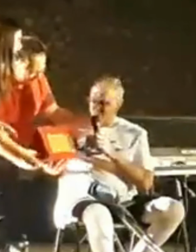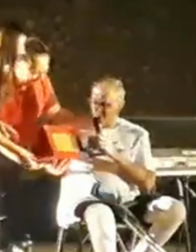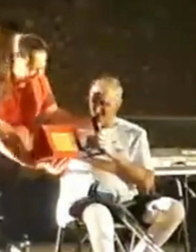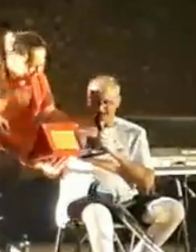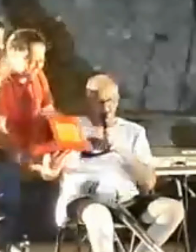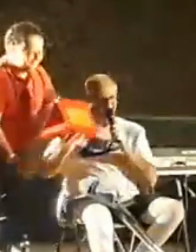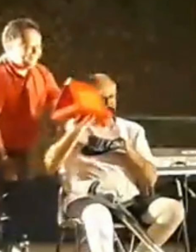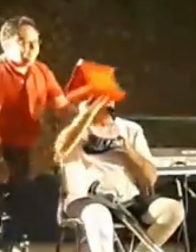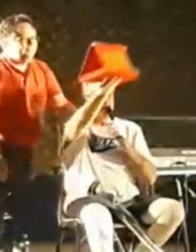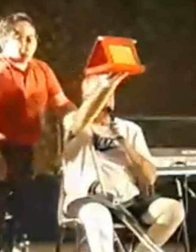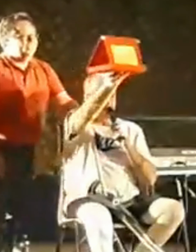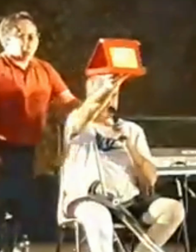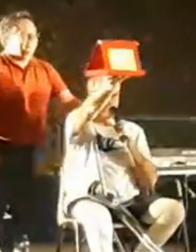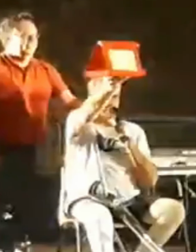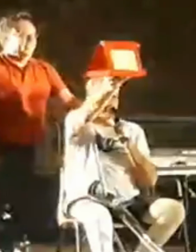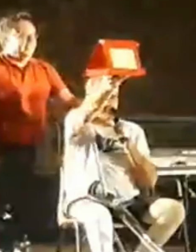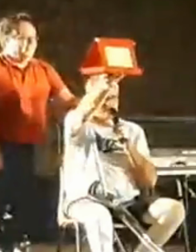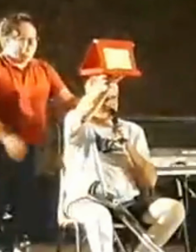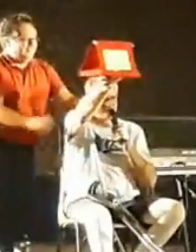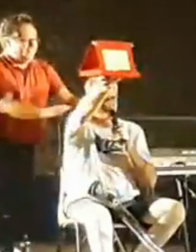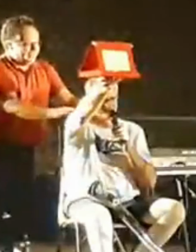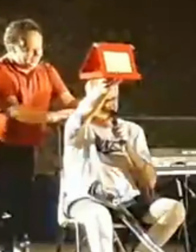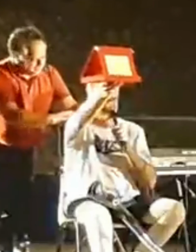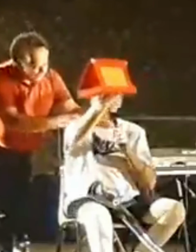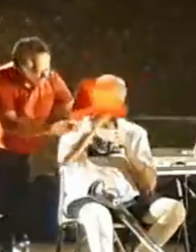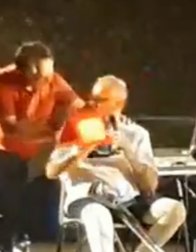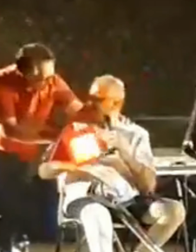Grazie mille. Ragazzi, questa è vostra.